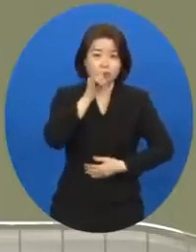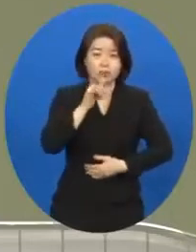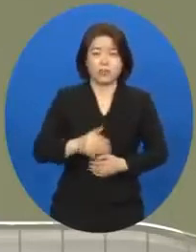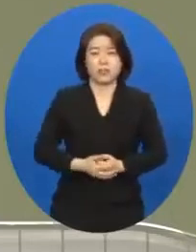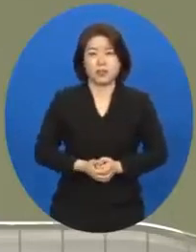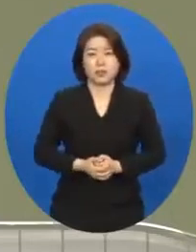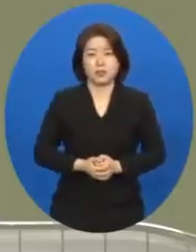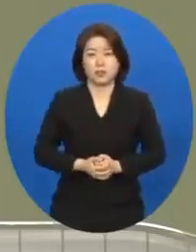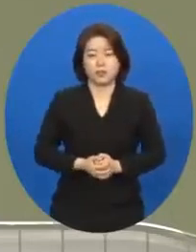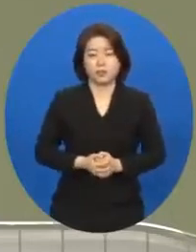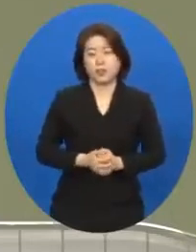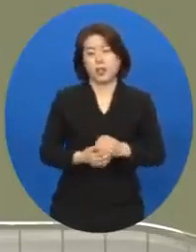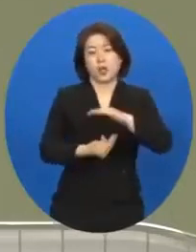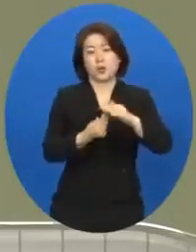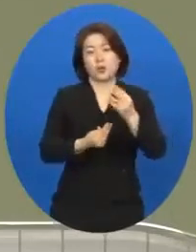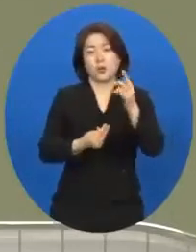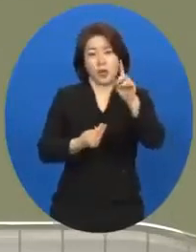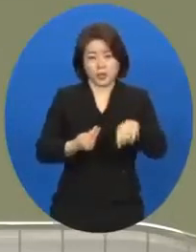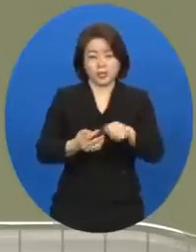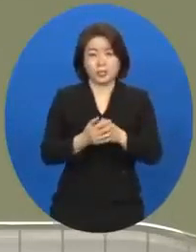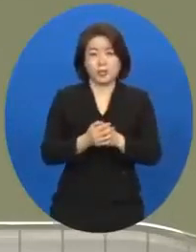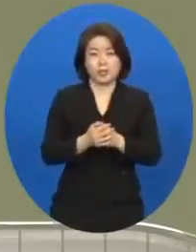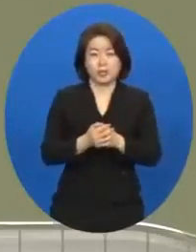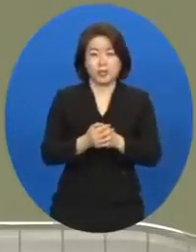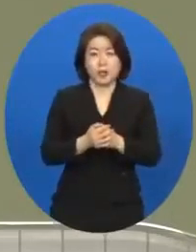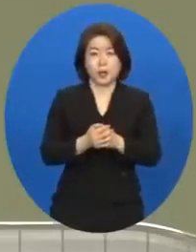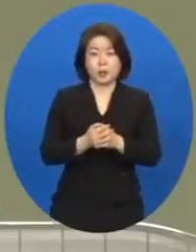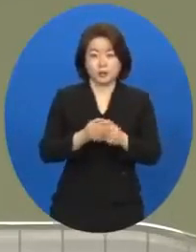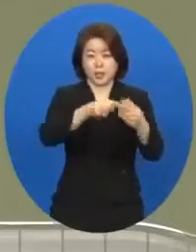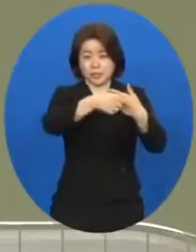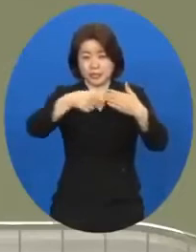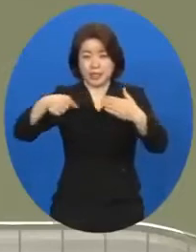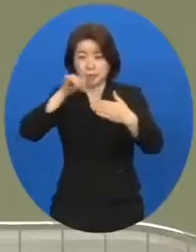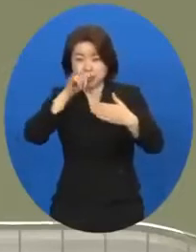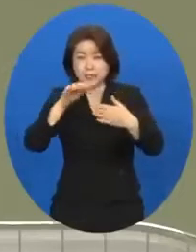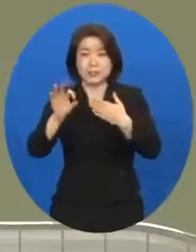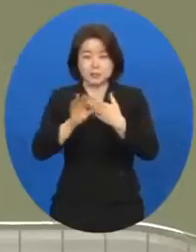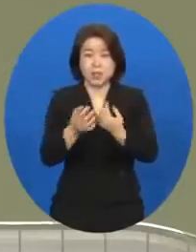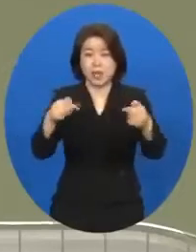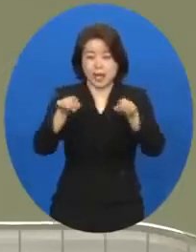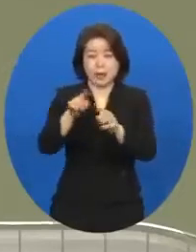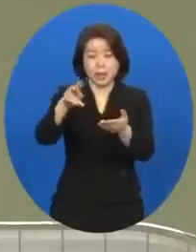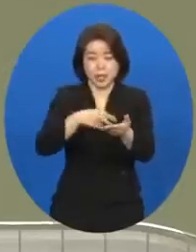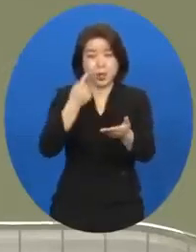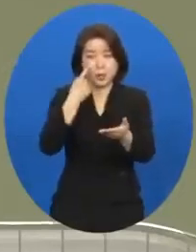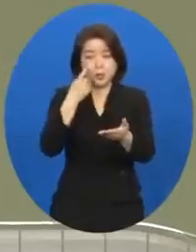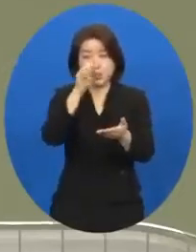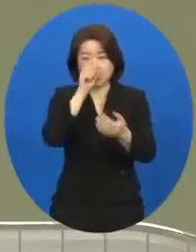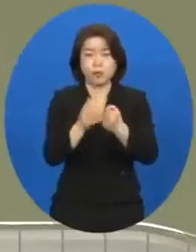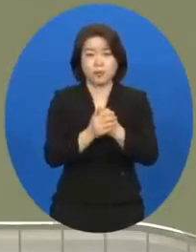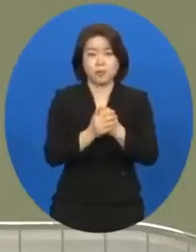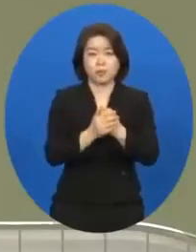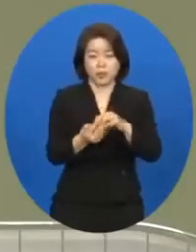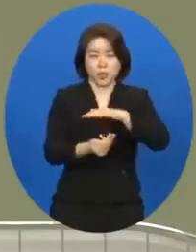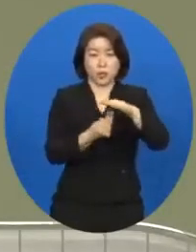요한일서 5장 18절 우리 혹시 자막에 나오면 같이 한번 읽어보시면 좋겠어요.